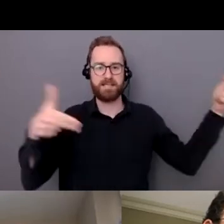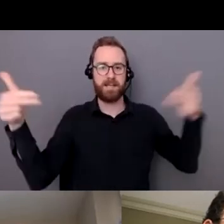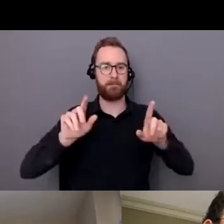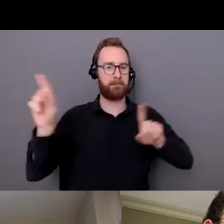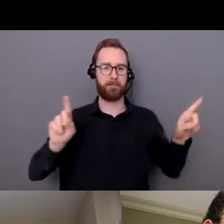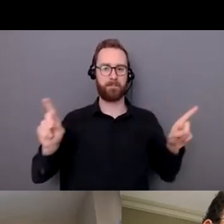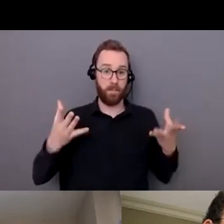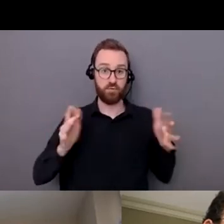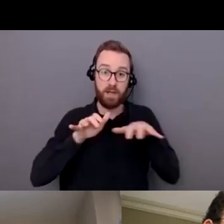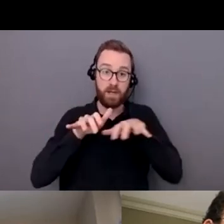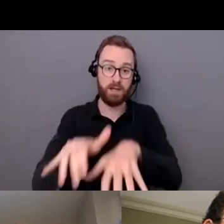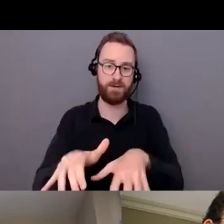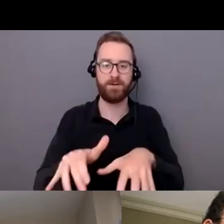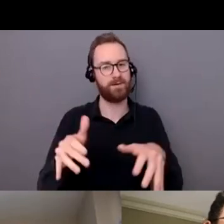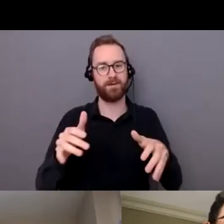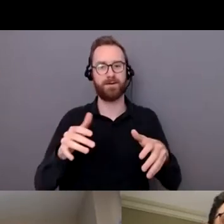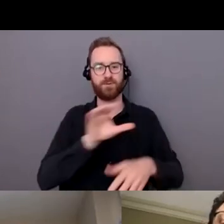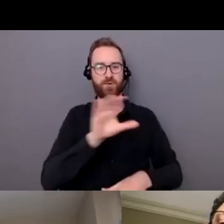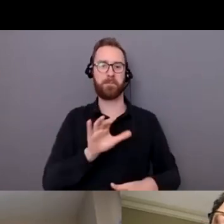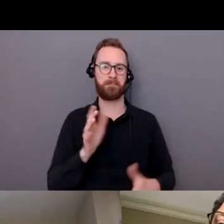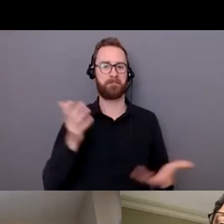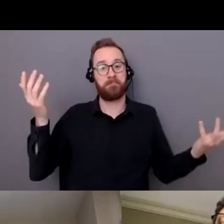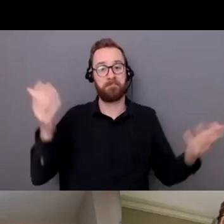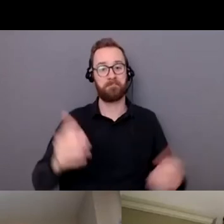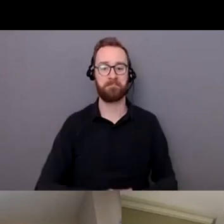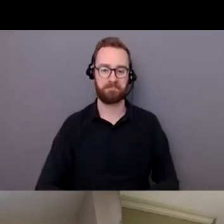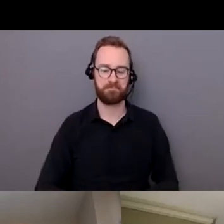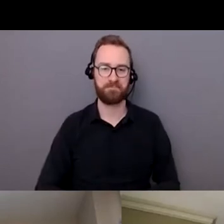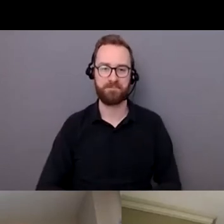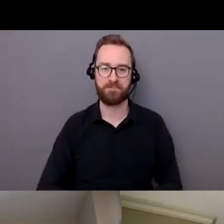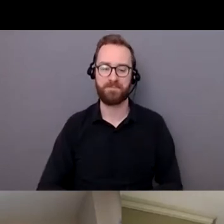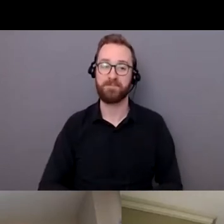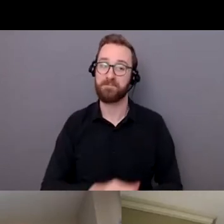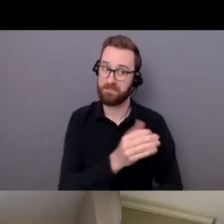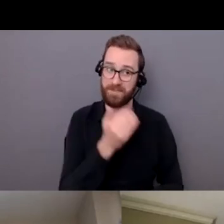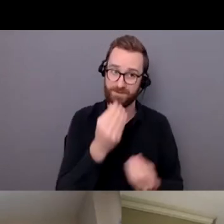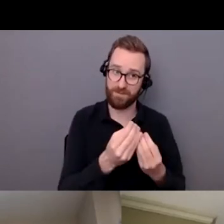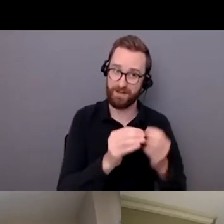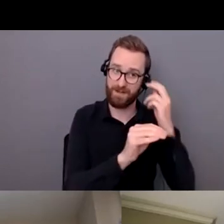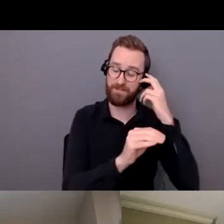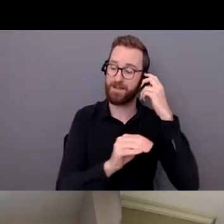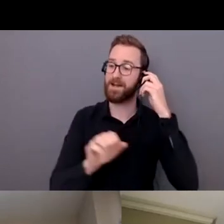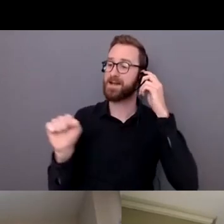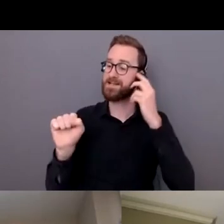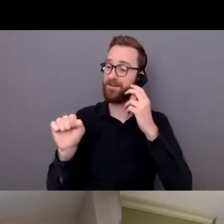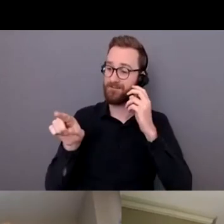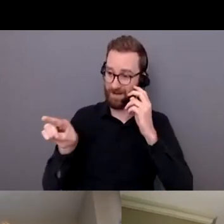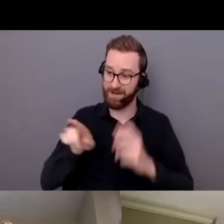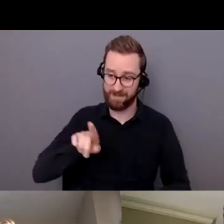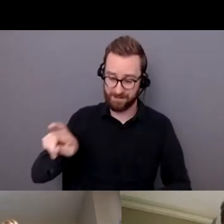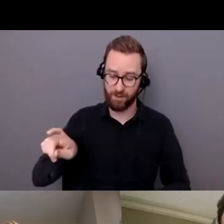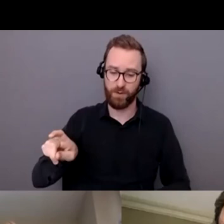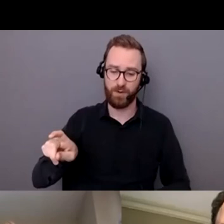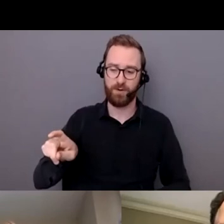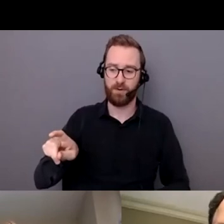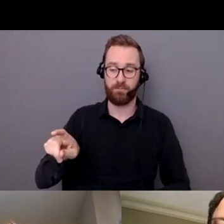se déplacer. D'accord. Merci, Martin. Une question pour Sylvain. Il y a des gens peut-être qui sont eux-mêmes